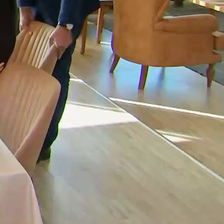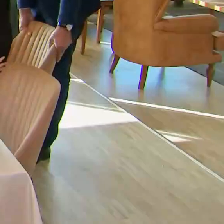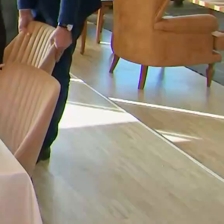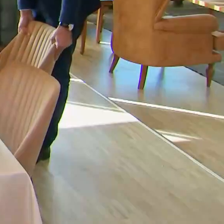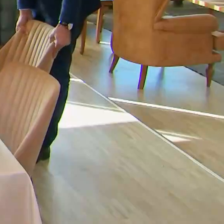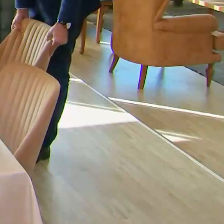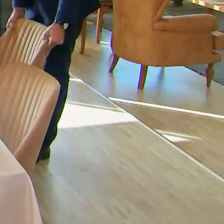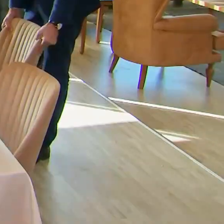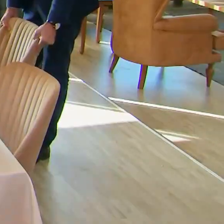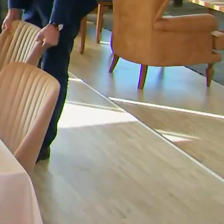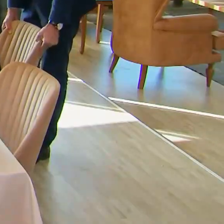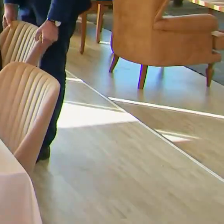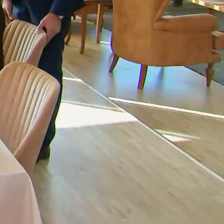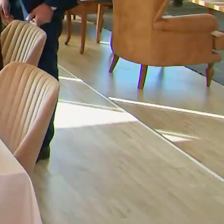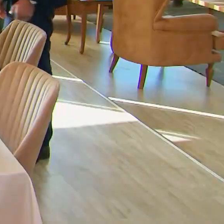Cevriye de oturdular.